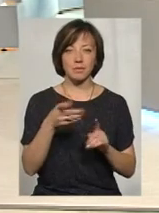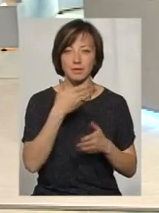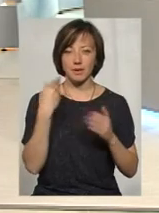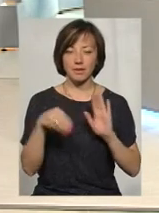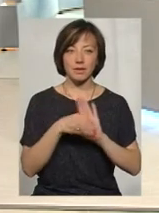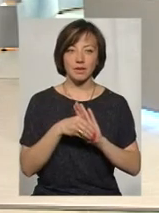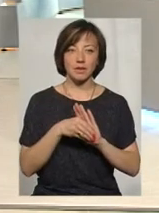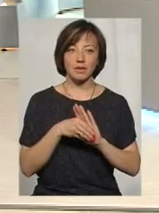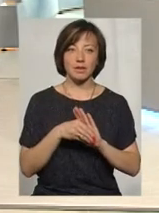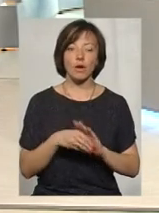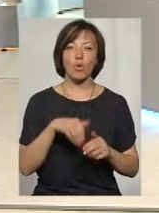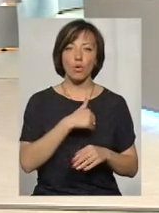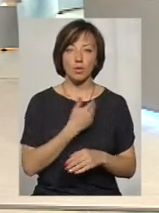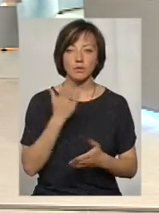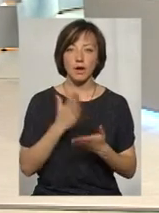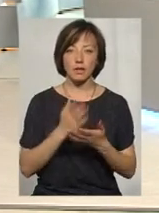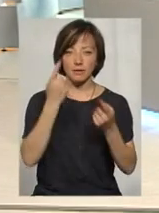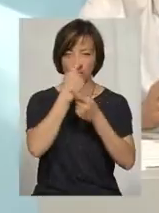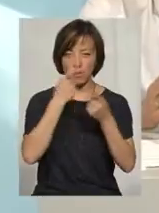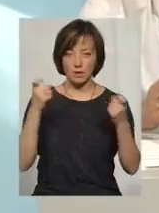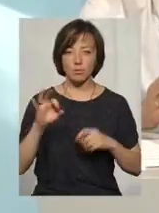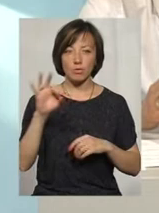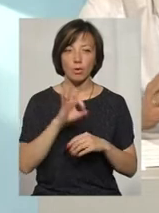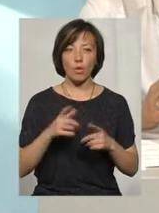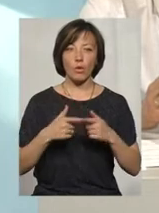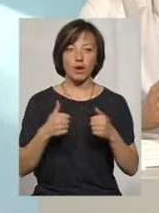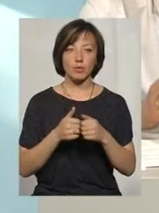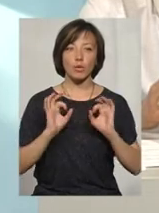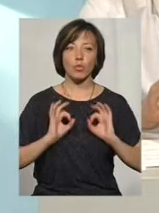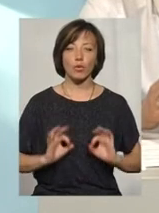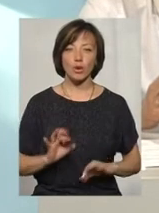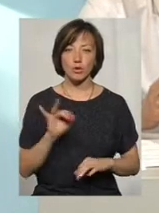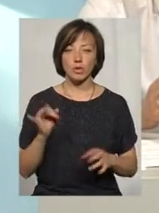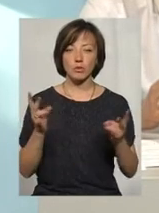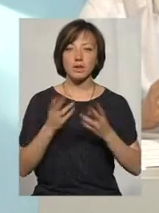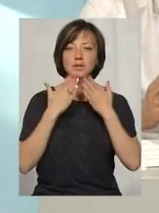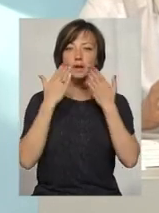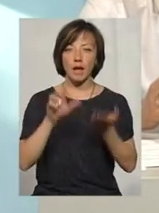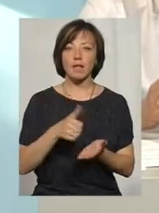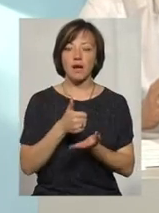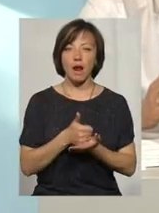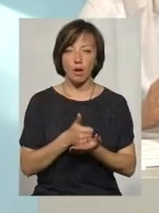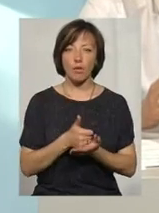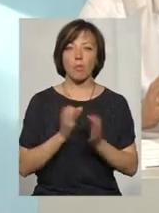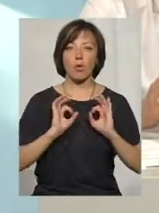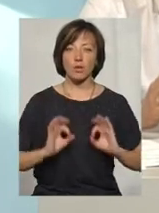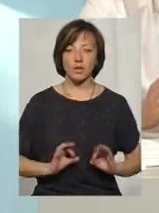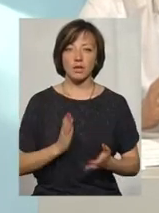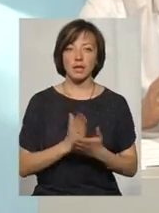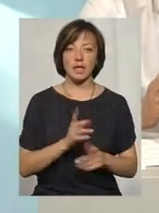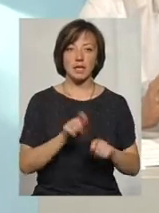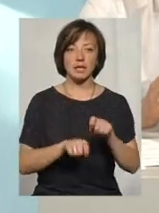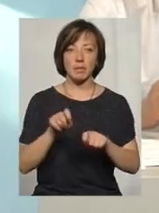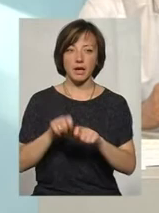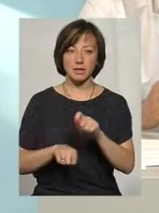вам необхідно, якщо ви хочете мати інформацію щодо органів прокуратури, вам необхідно звернутися до Генеральної прокуратури, там діє Генеральна